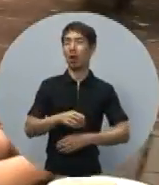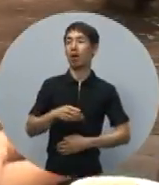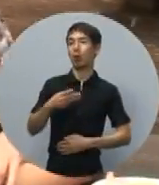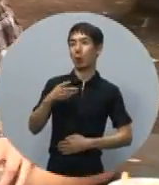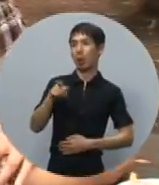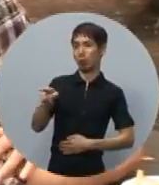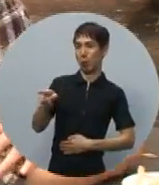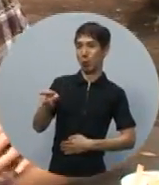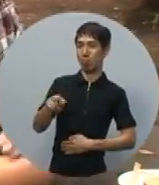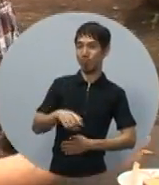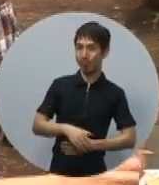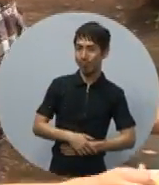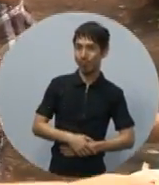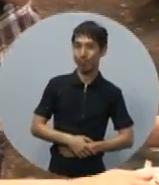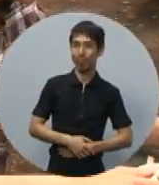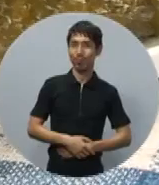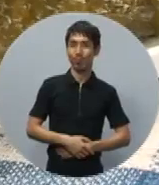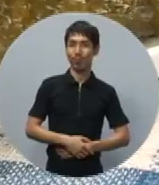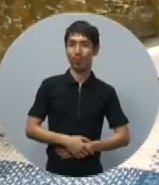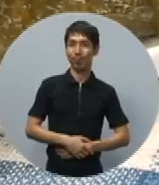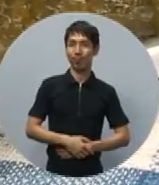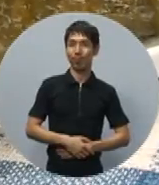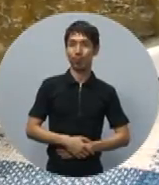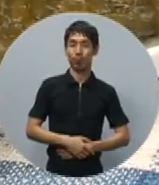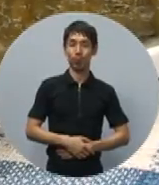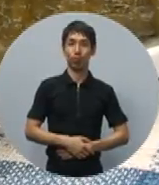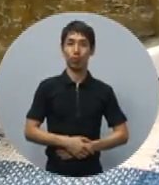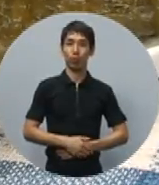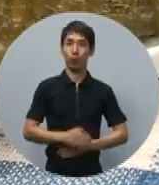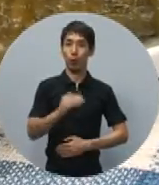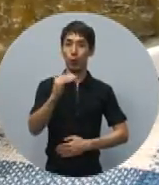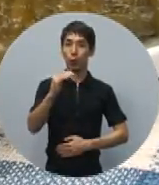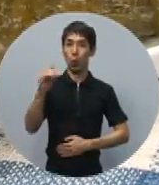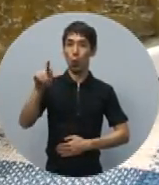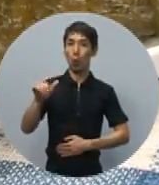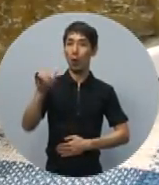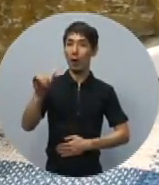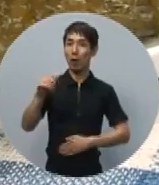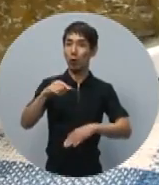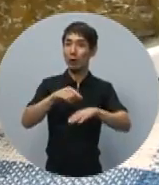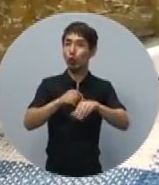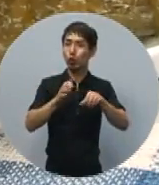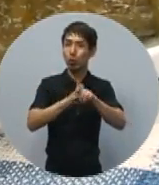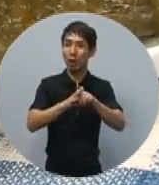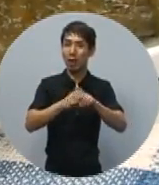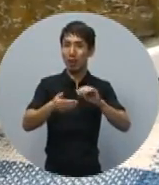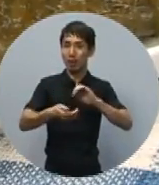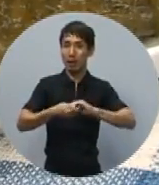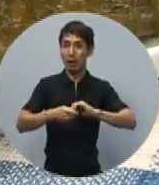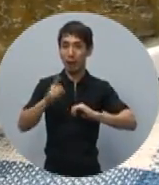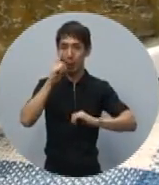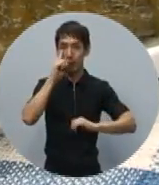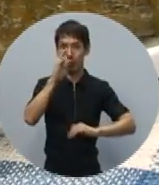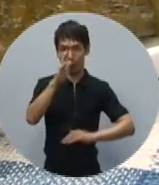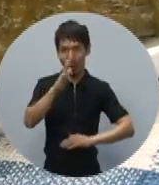噌なん だゴーヤの肉詰め、ぜひお試しください。